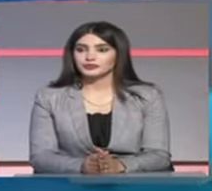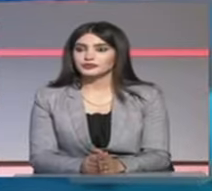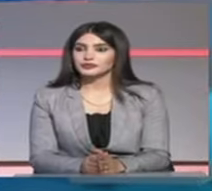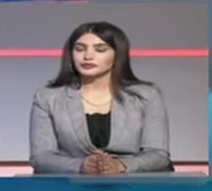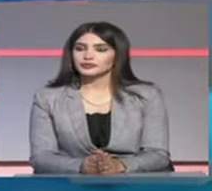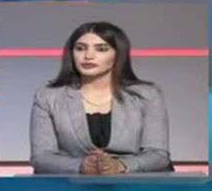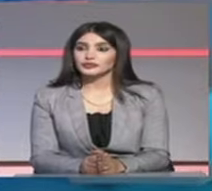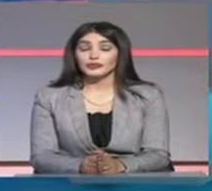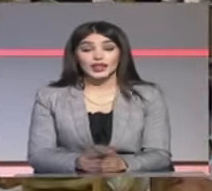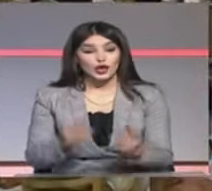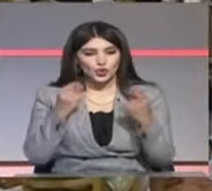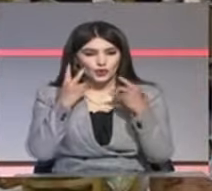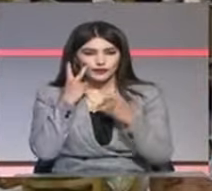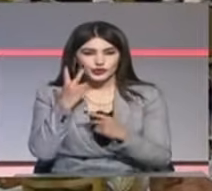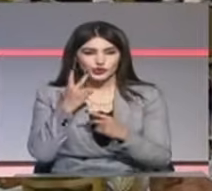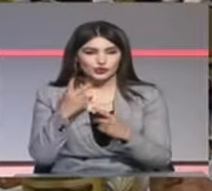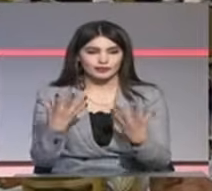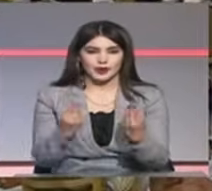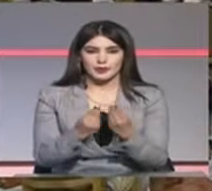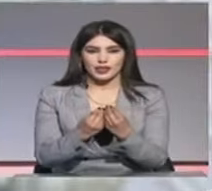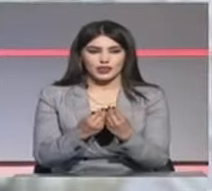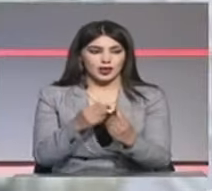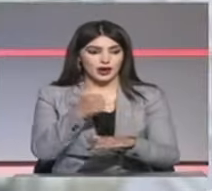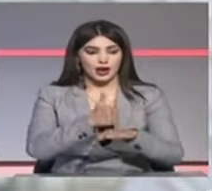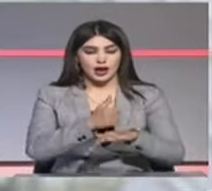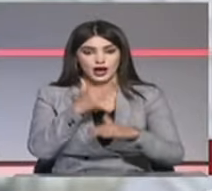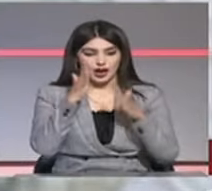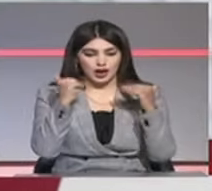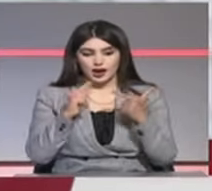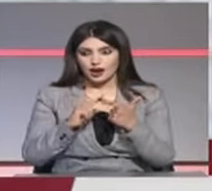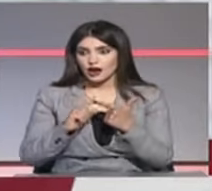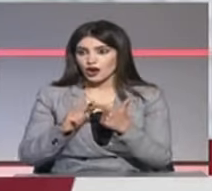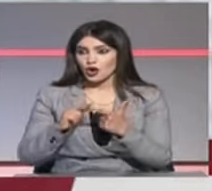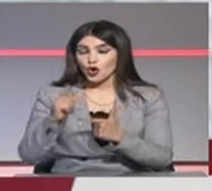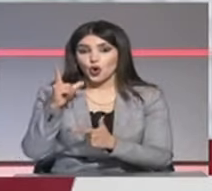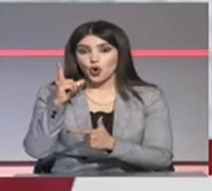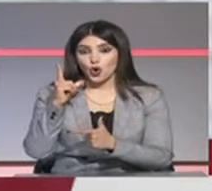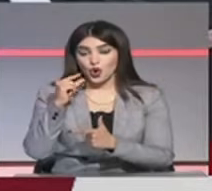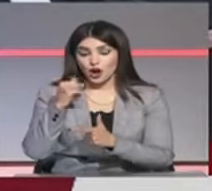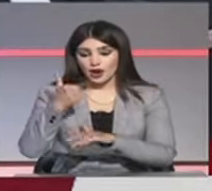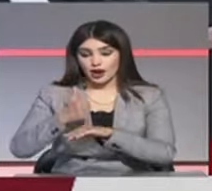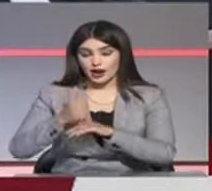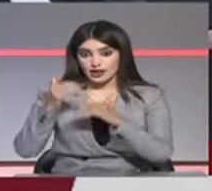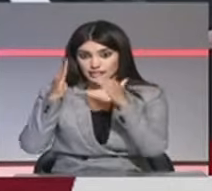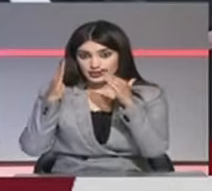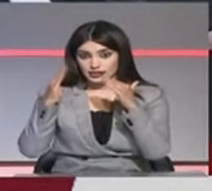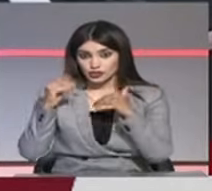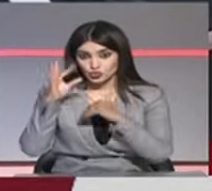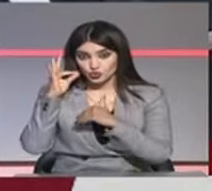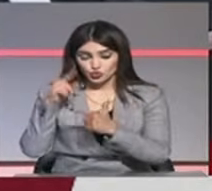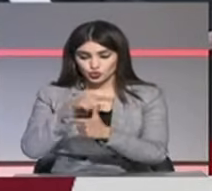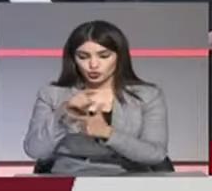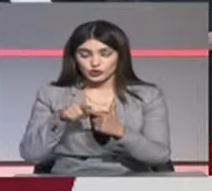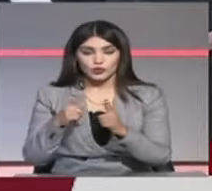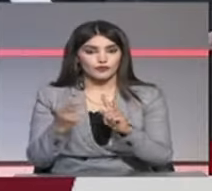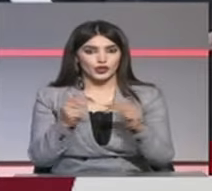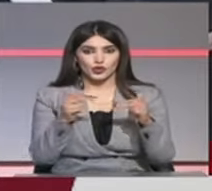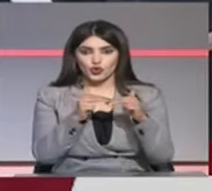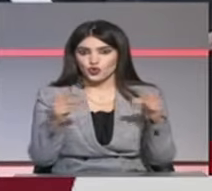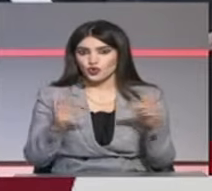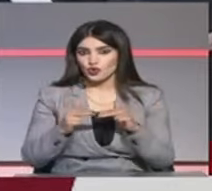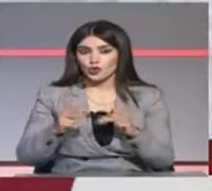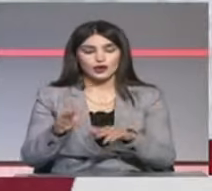تقارب في الرؤى مشترك بين الرئيسين ونظيره المصري على كافه المستويات ومنها